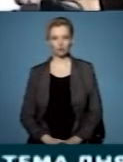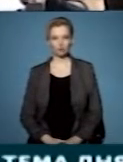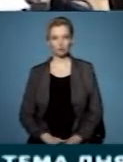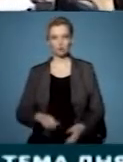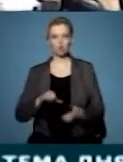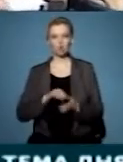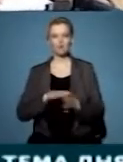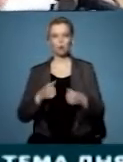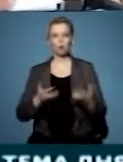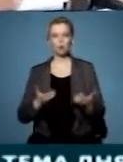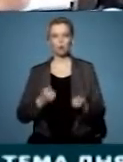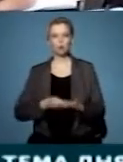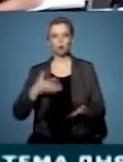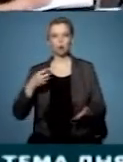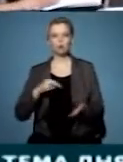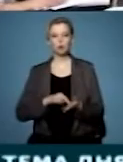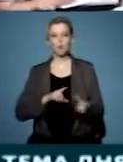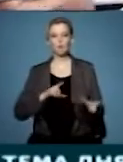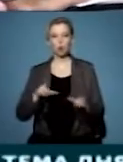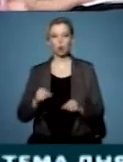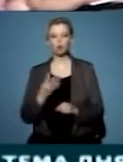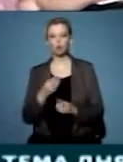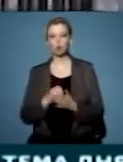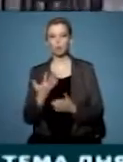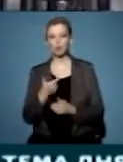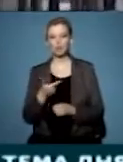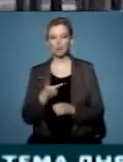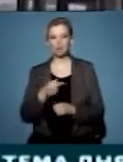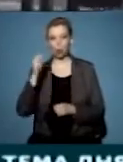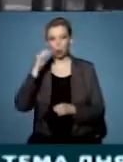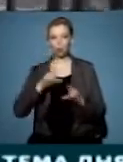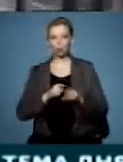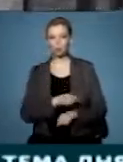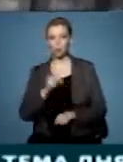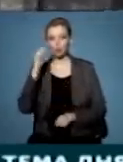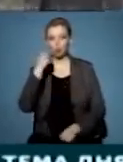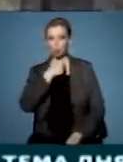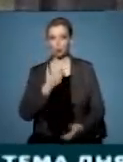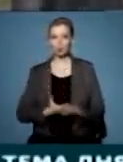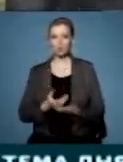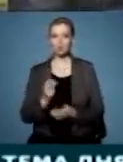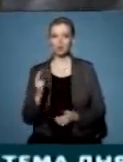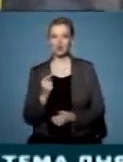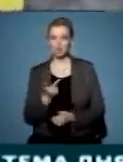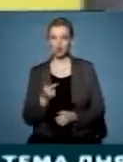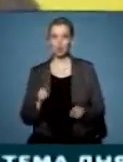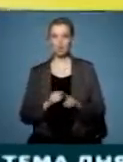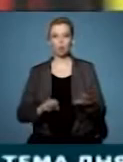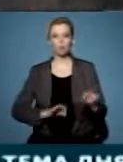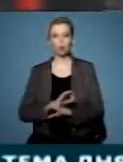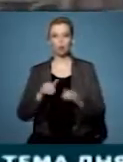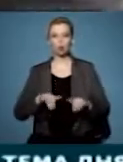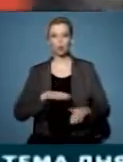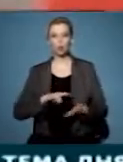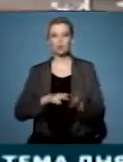Члени виконкому ухвалили подорожчання вартості проїзду з 4 до 5 гривень. Учні шкіл впродовж навчального року платитимуть 2 гривні. Також у проєкті рішення